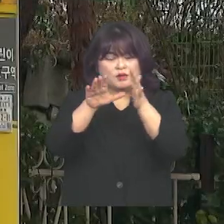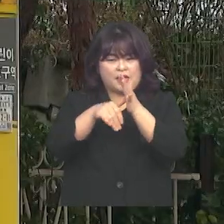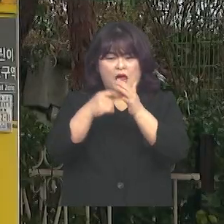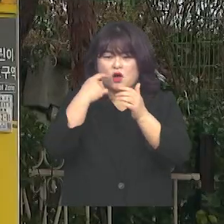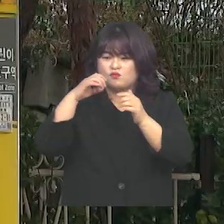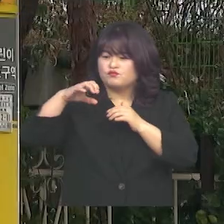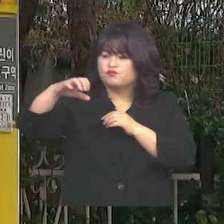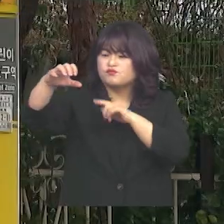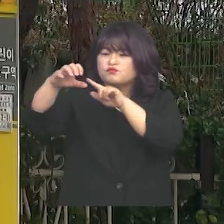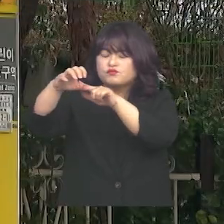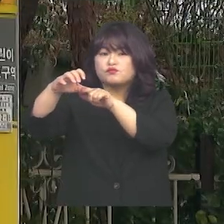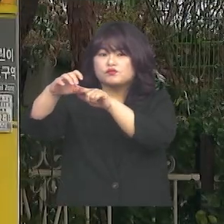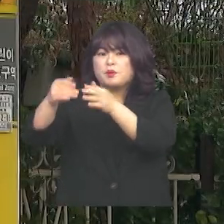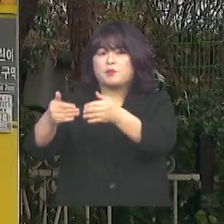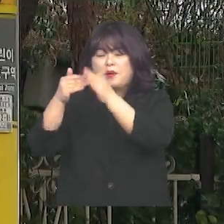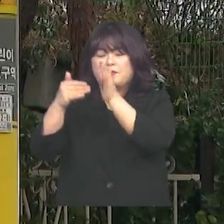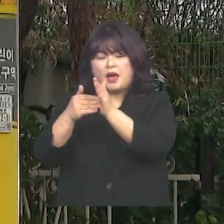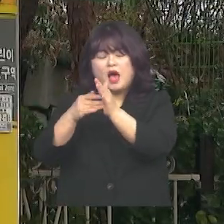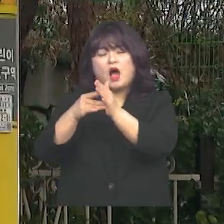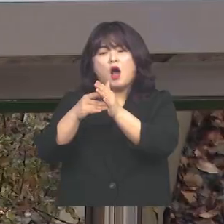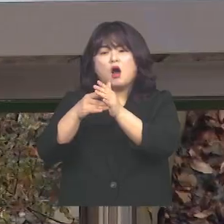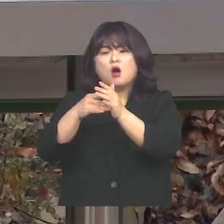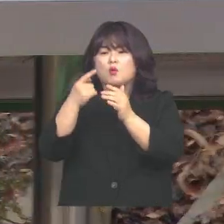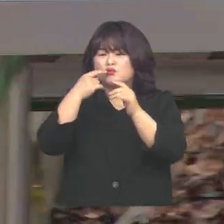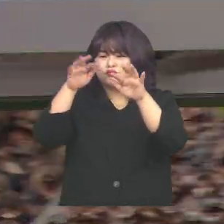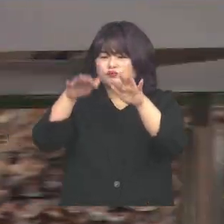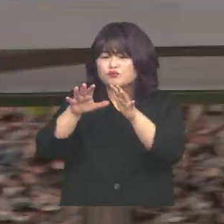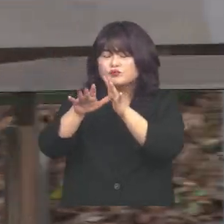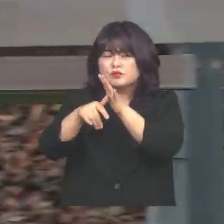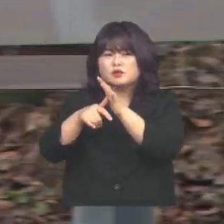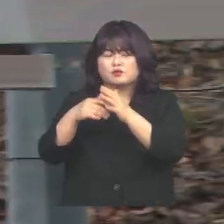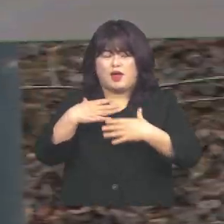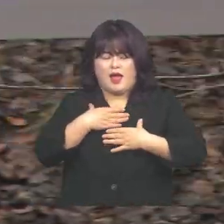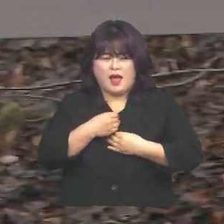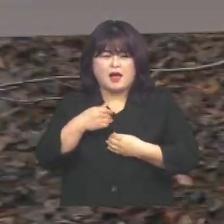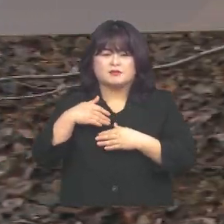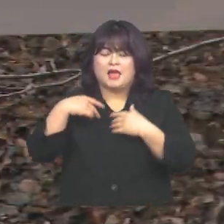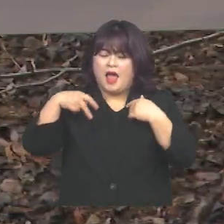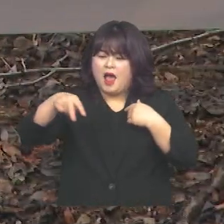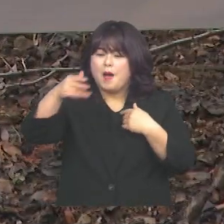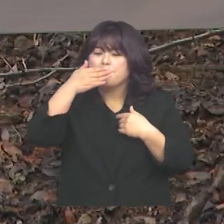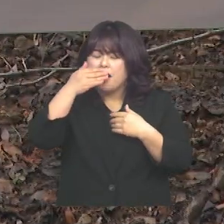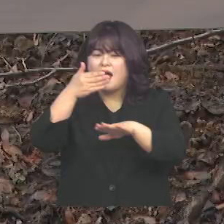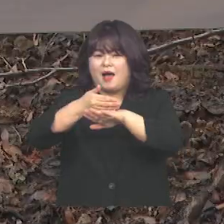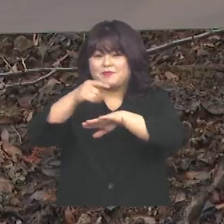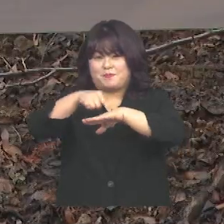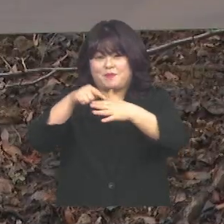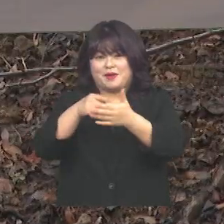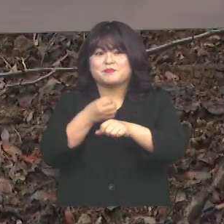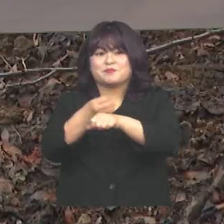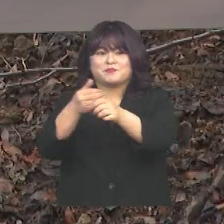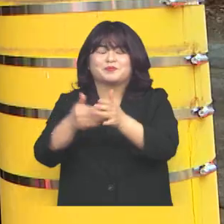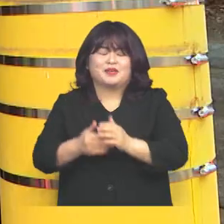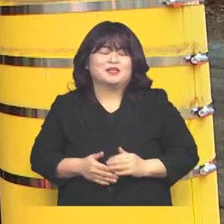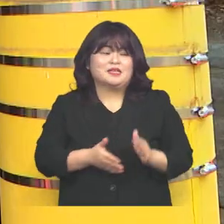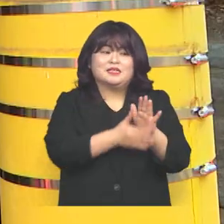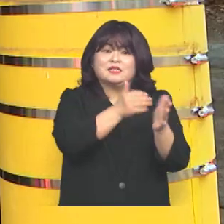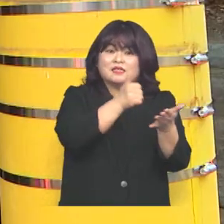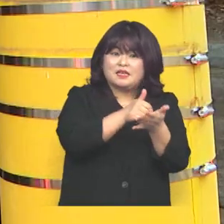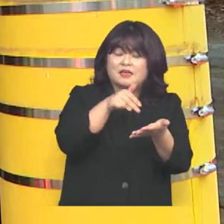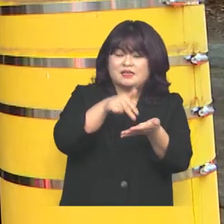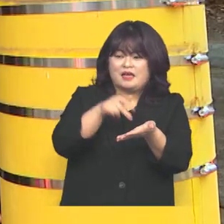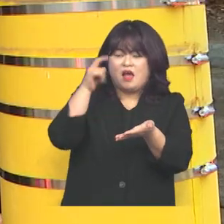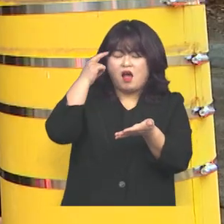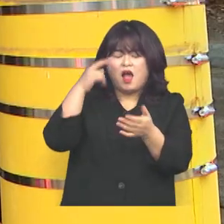건의했던 정문 통학로 캐노피가 설치돼 대설에도 아이들이 보다 안전하게 통학할 수 있다며 감사의 뜻을 전했습니다.